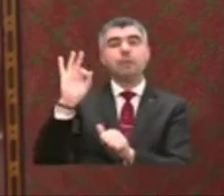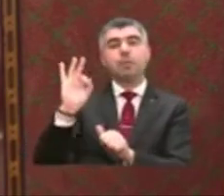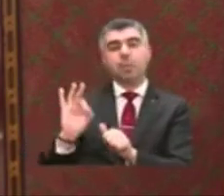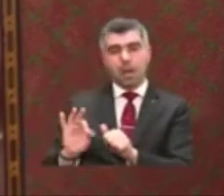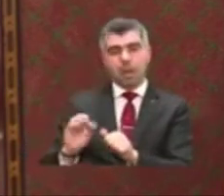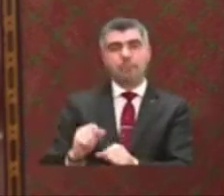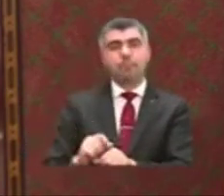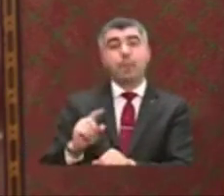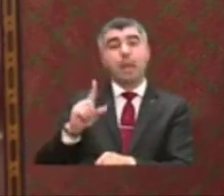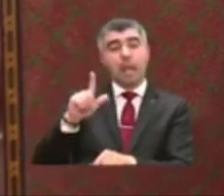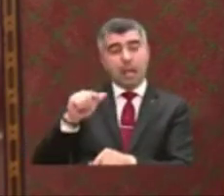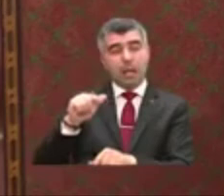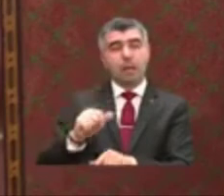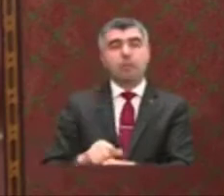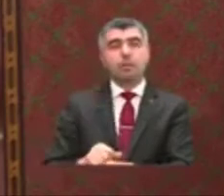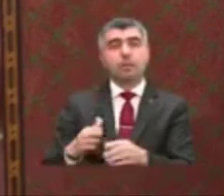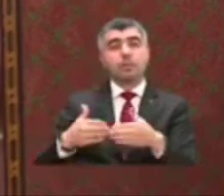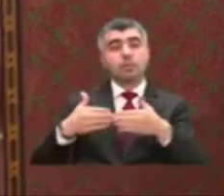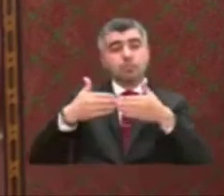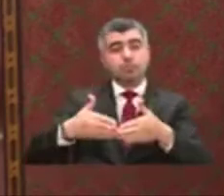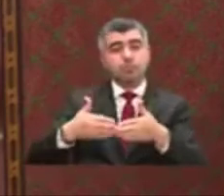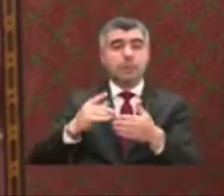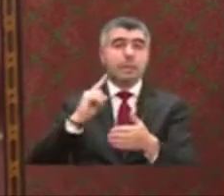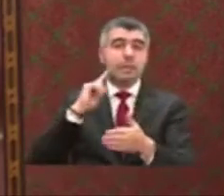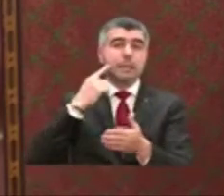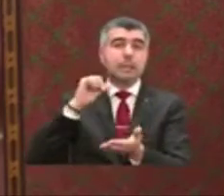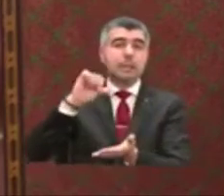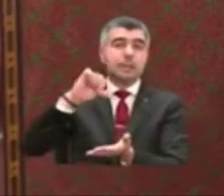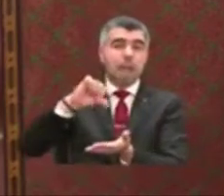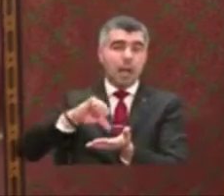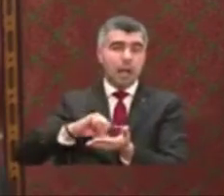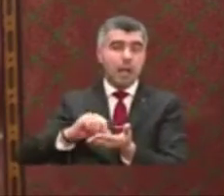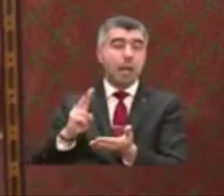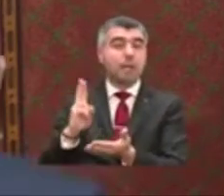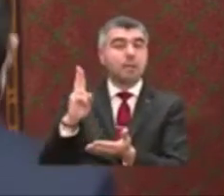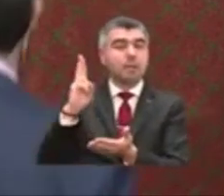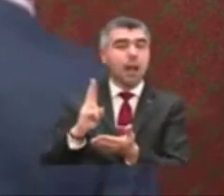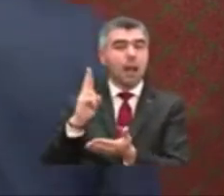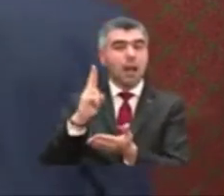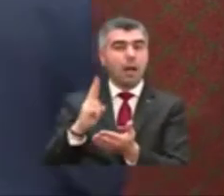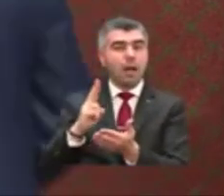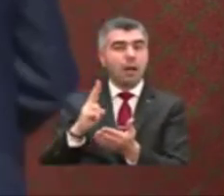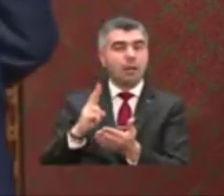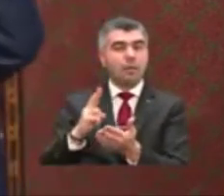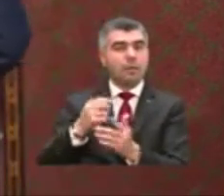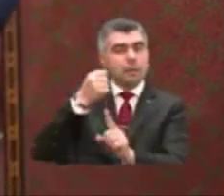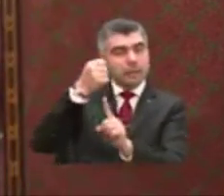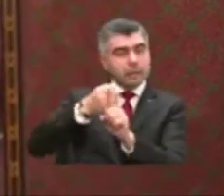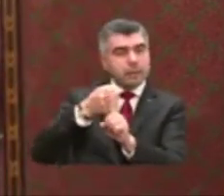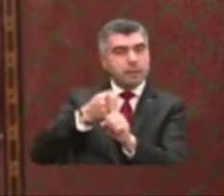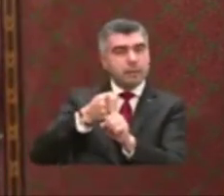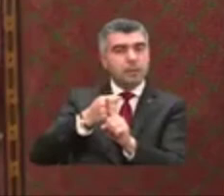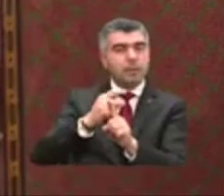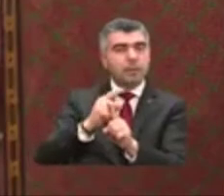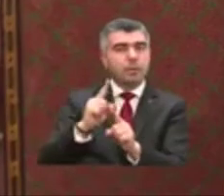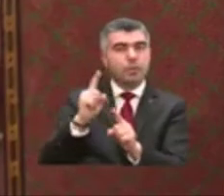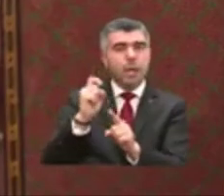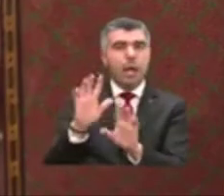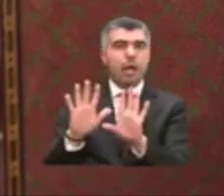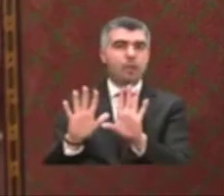هناك كذلك الميناء الجديد داخل الأطلسي اللي عاد انطلقت الأشغال ديالو في أكتوبر الماضي،